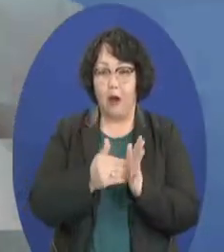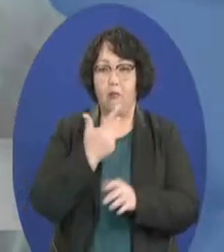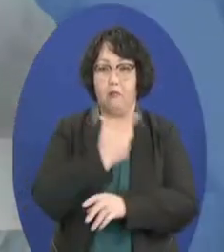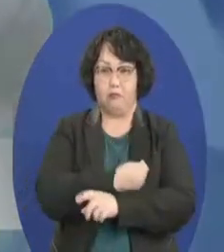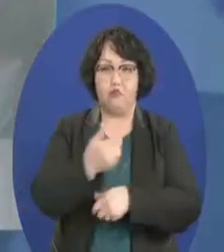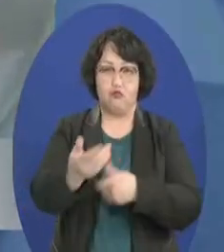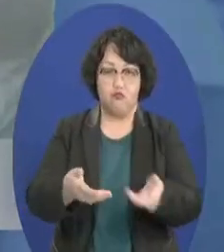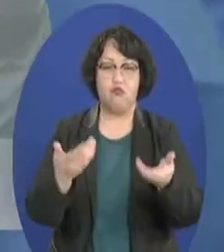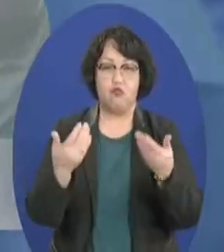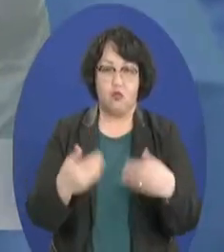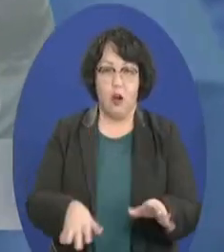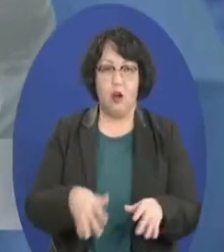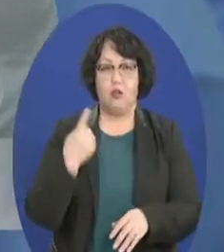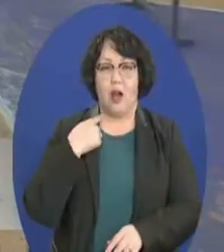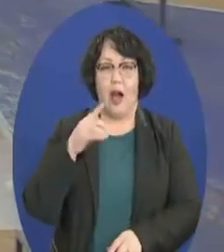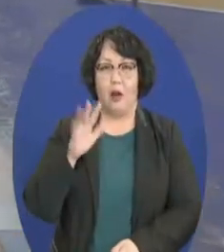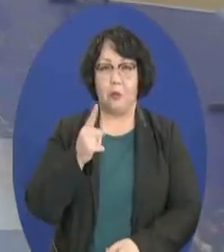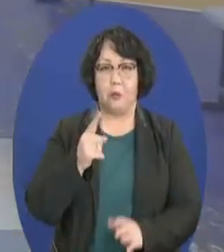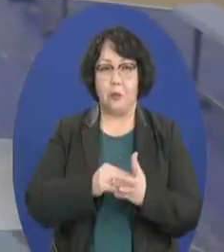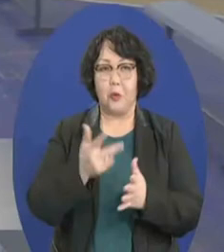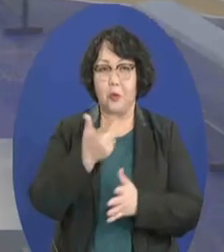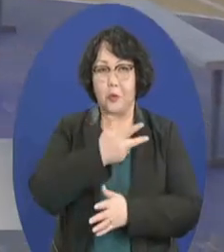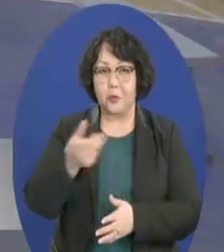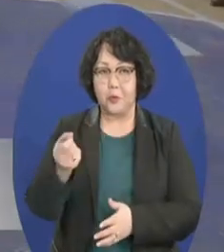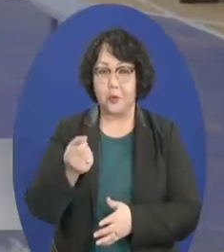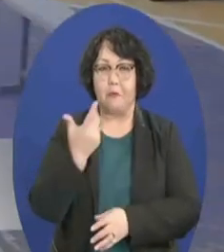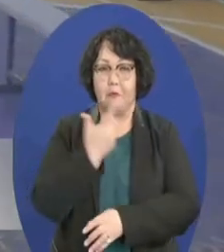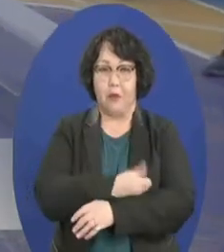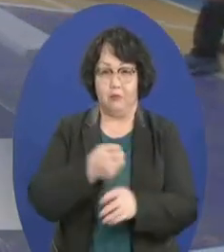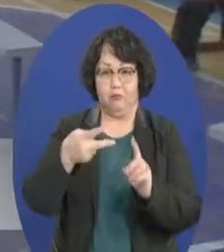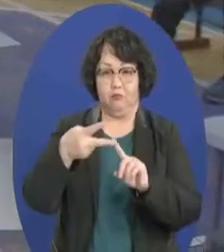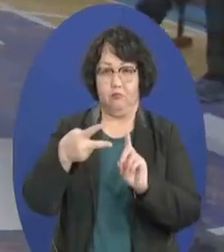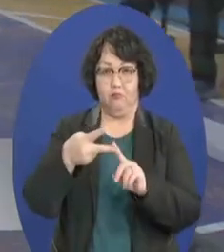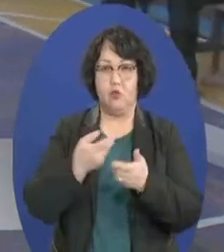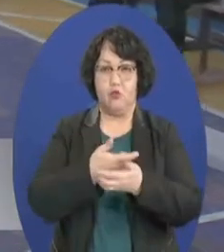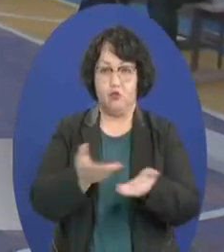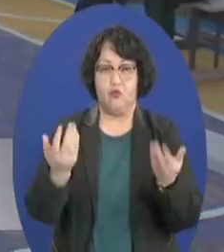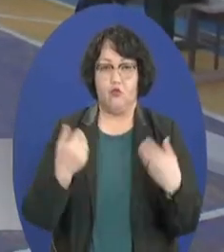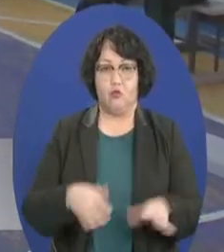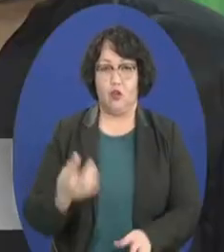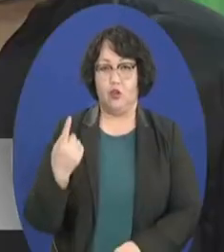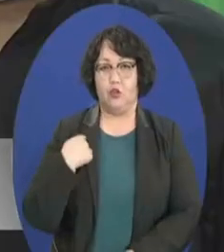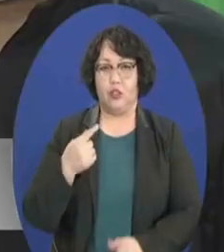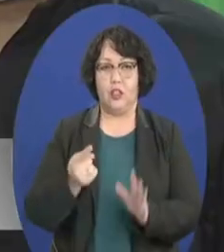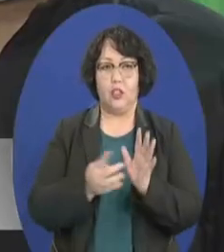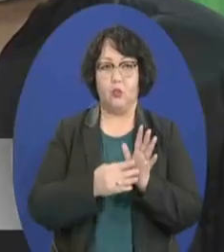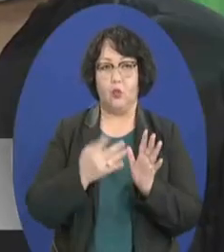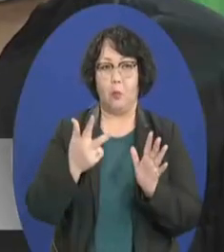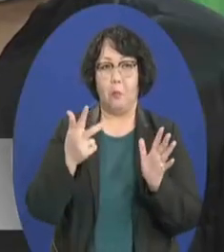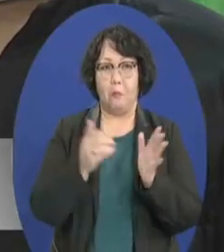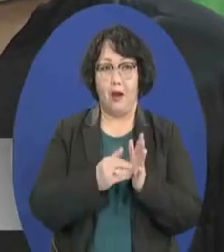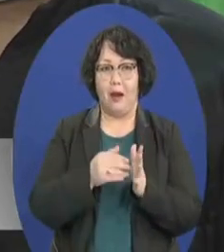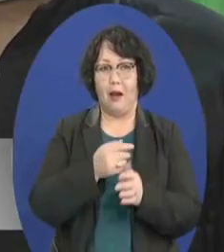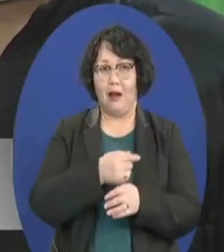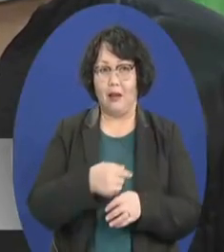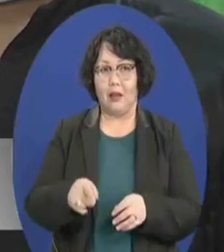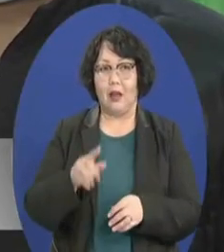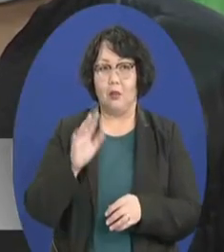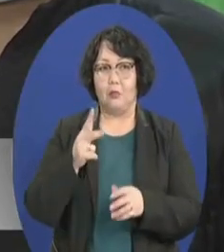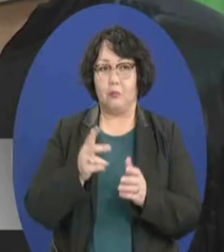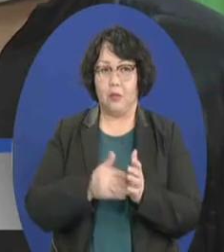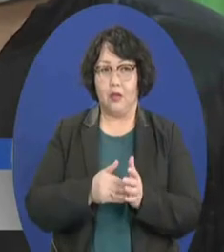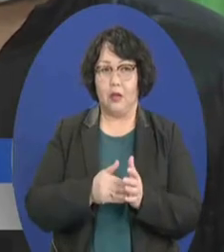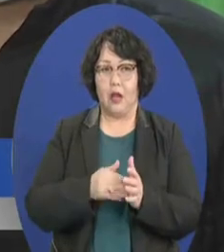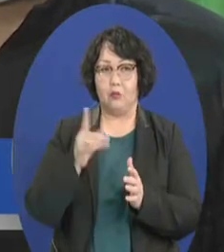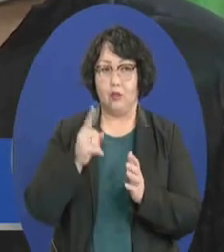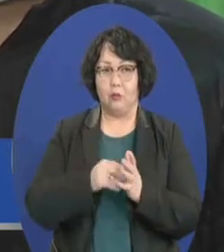байна. Өчигдөр 11300 хүнд вакцины 2-р тунг нь хийжээ. Өчигдөр 93 мянгаас бид нар 11000, өнөөдөр бид нар 13000